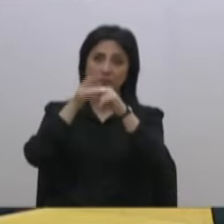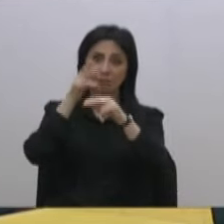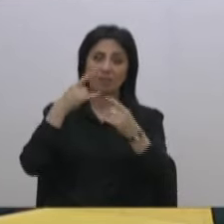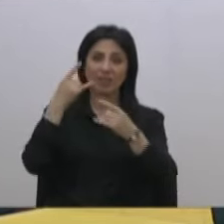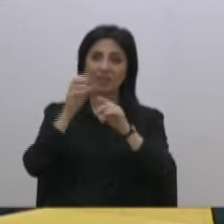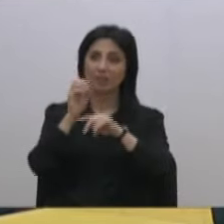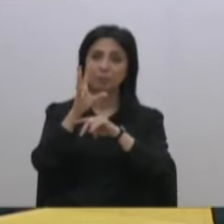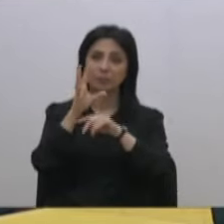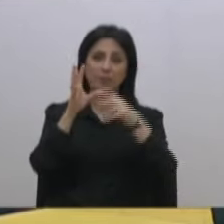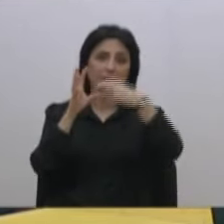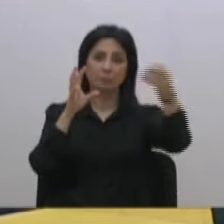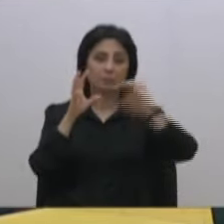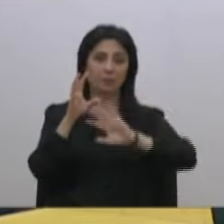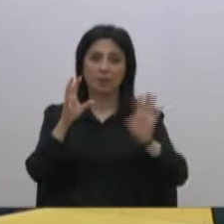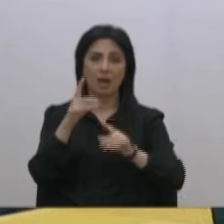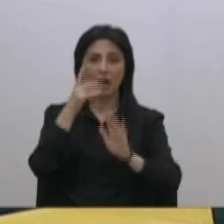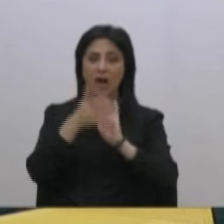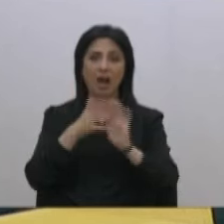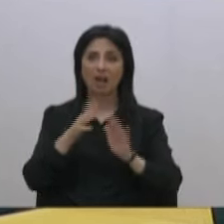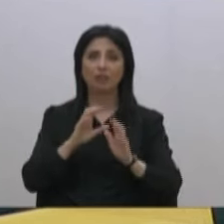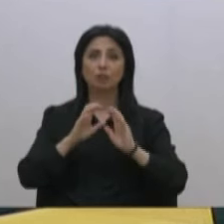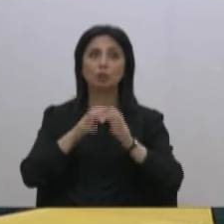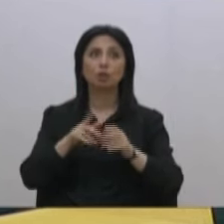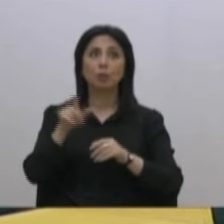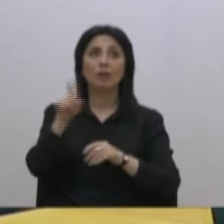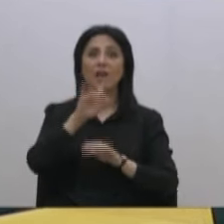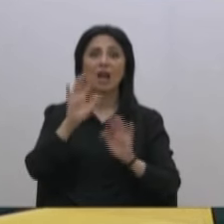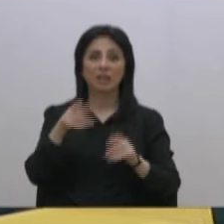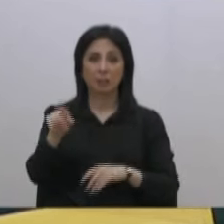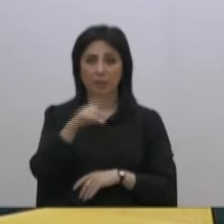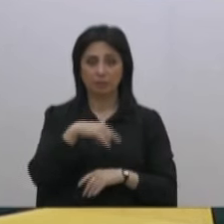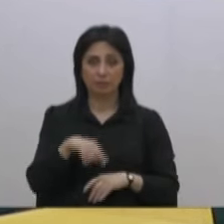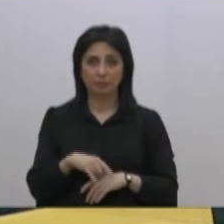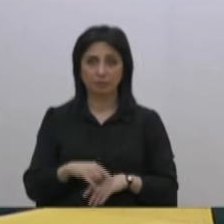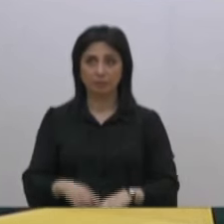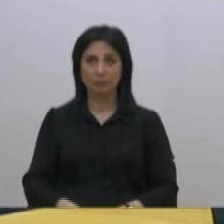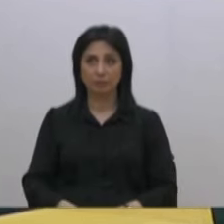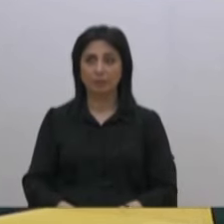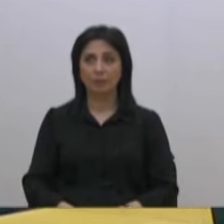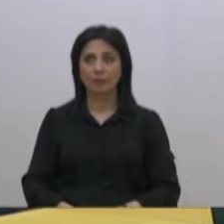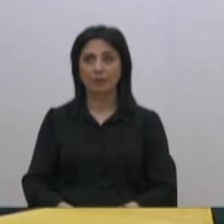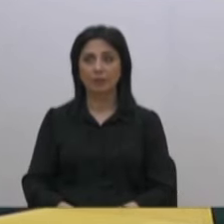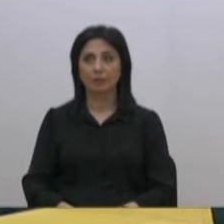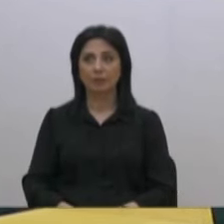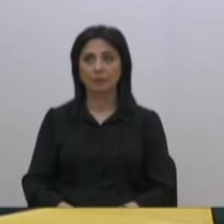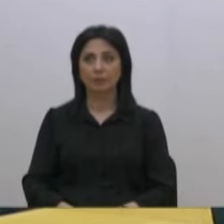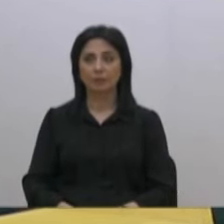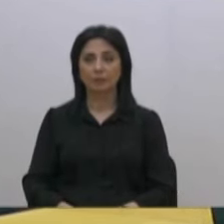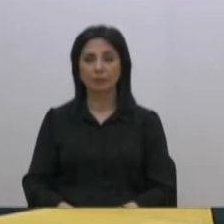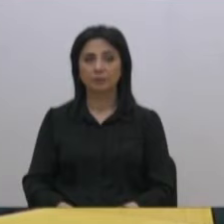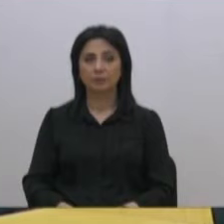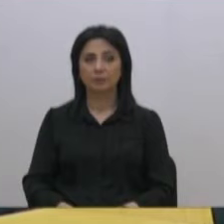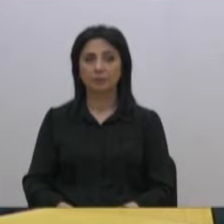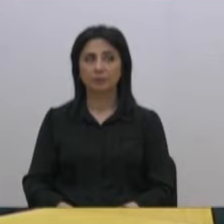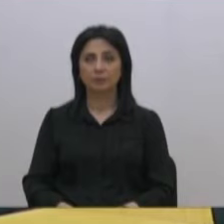სატელევიზიო სიგნალი და მოქალაქეებს არ გაეგოთ სოფლებში და ქალაქებში რა ხდებოდა ქვეყანაში.